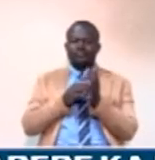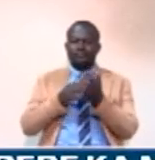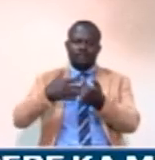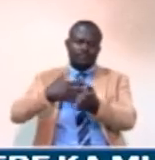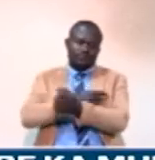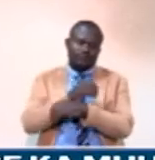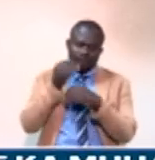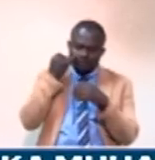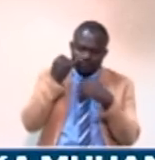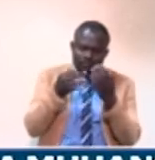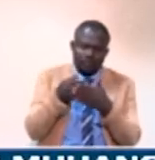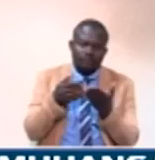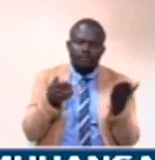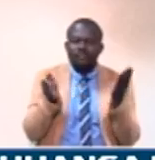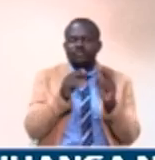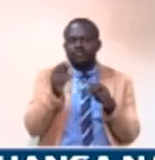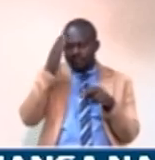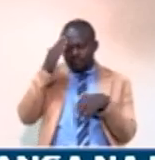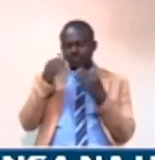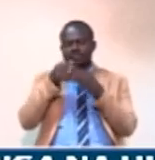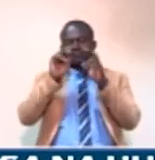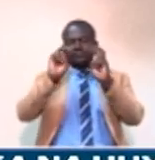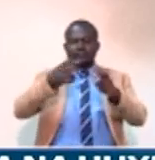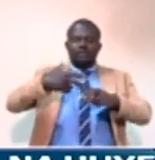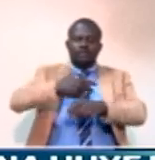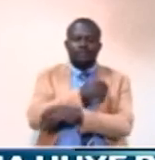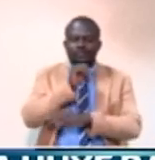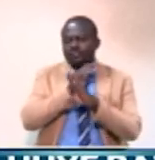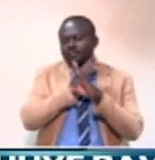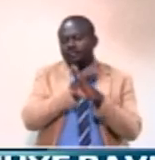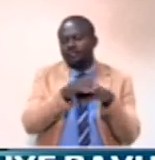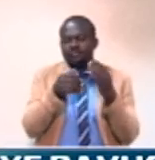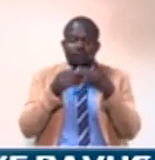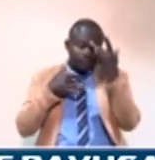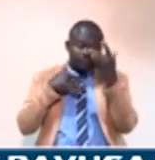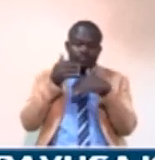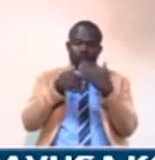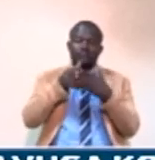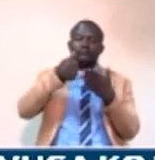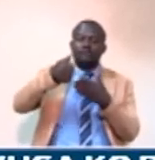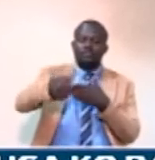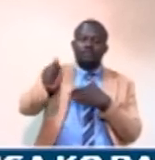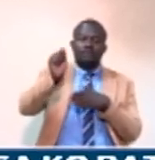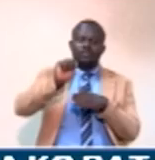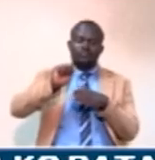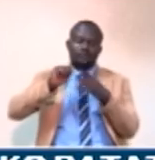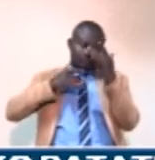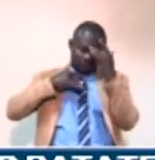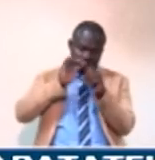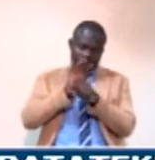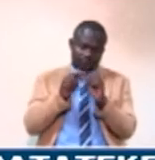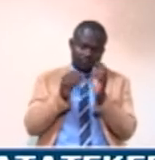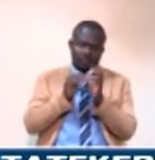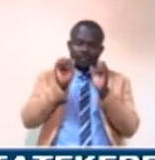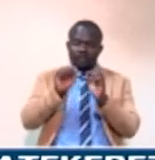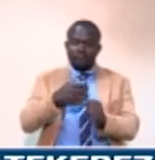barakingiwe. Nubwo n'ubundi bizwi yuko runo rukingo ntabwo rurinda kurwara, icyo rurinda ni ukuzahara. Ariko